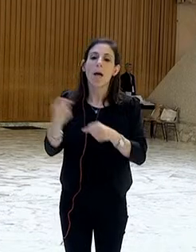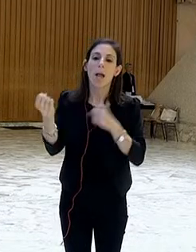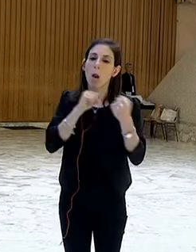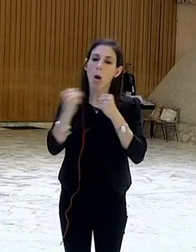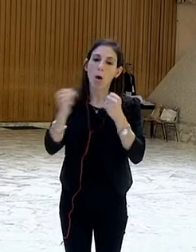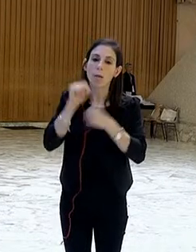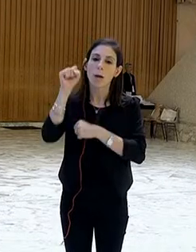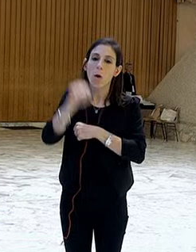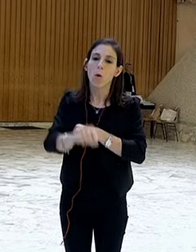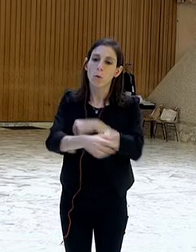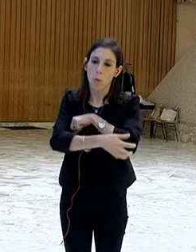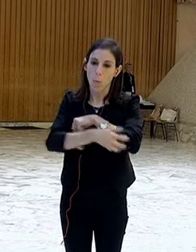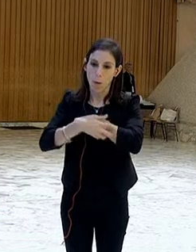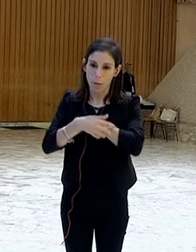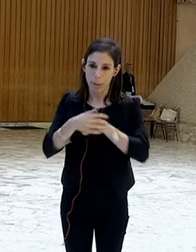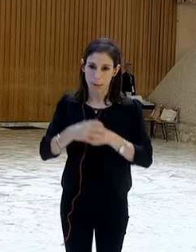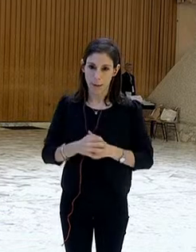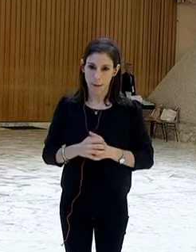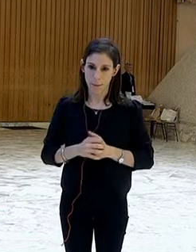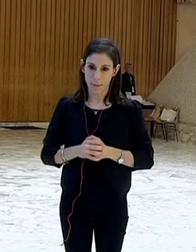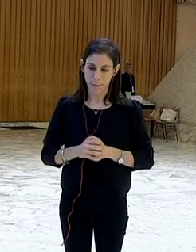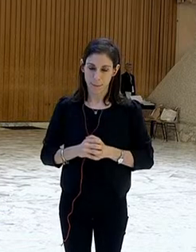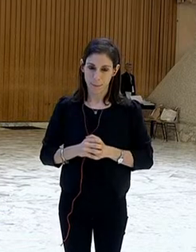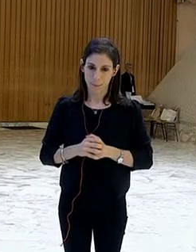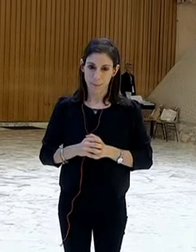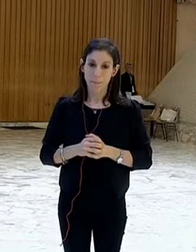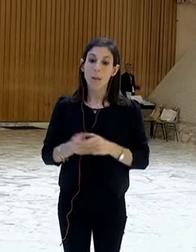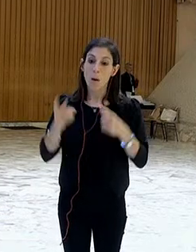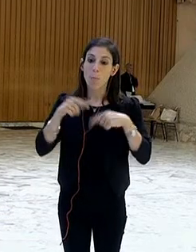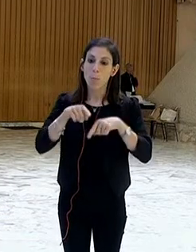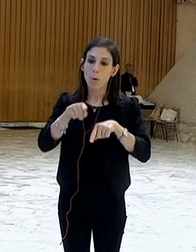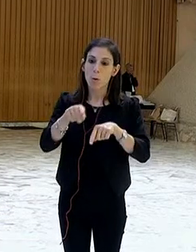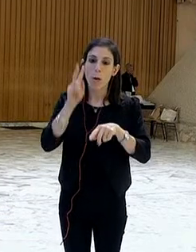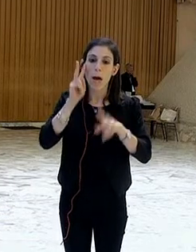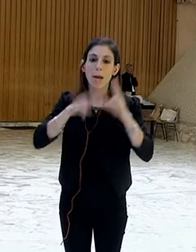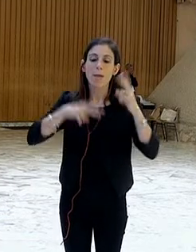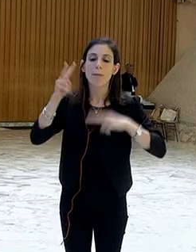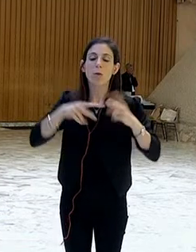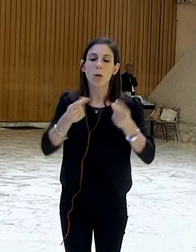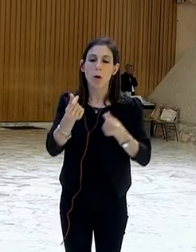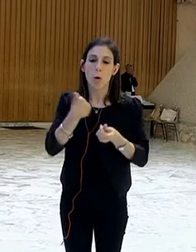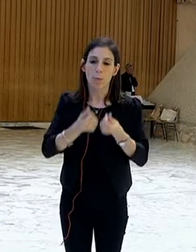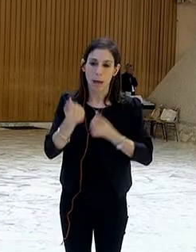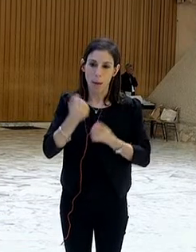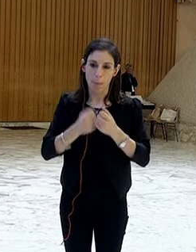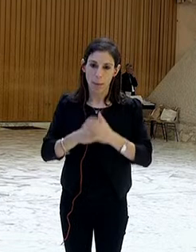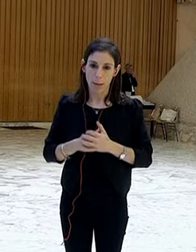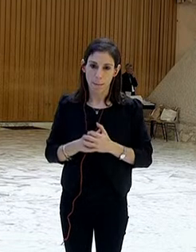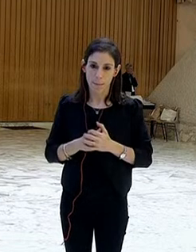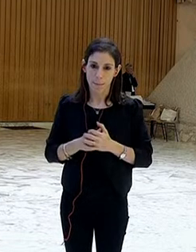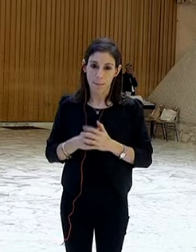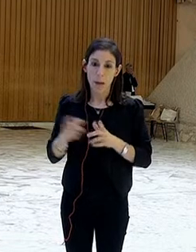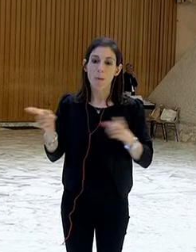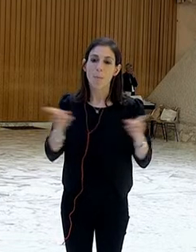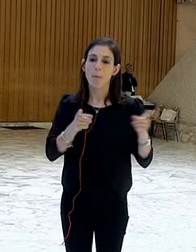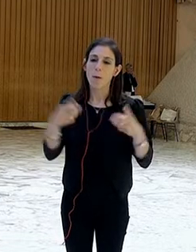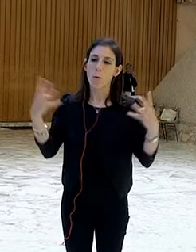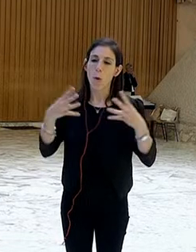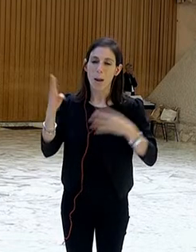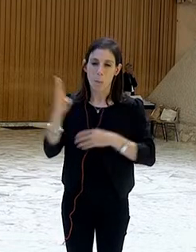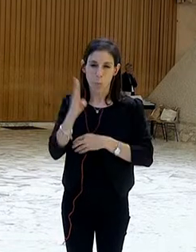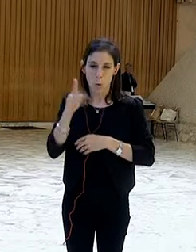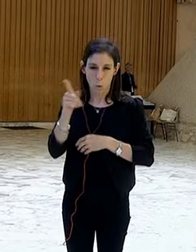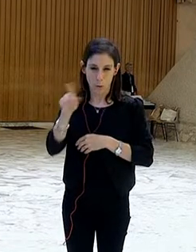lotta contro la povertà. È anche revisore contabile. Durante la guerra in